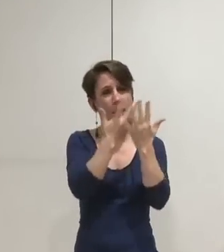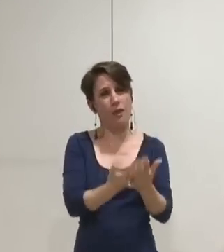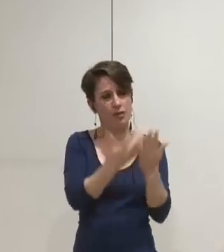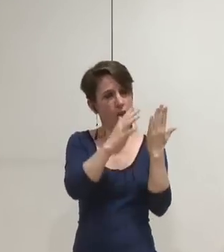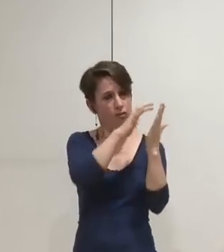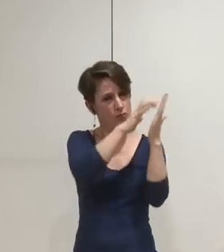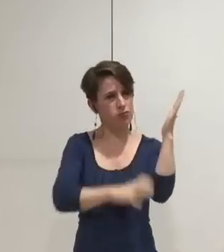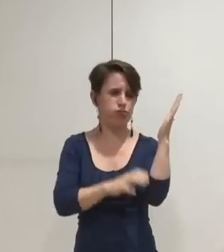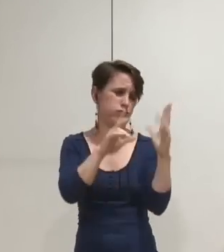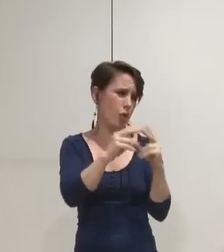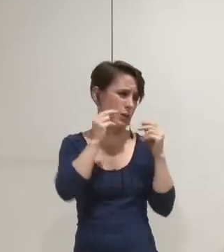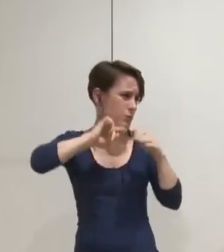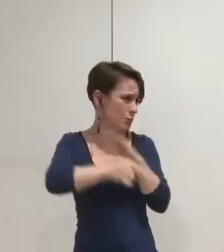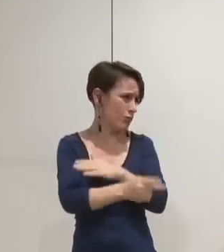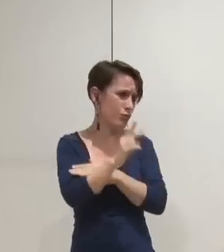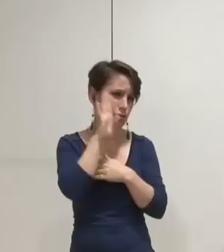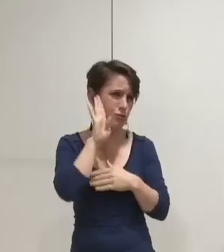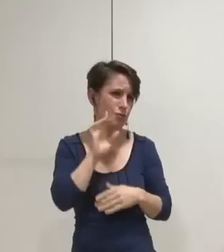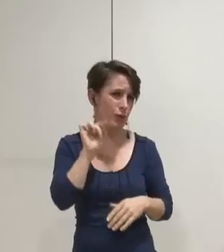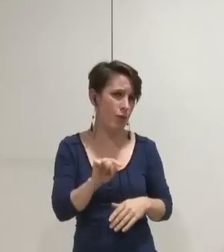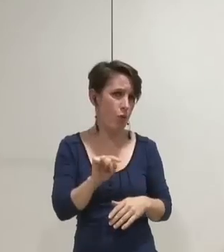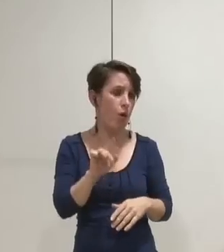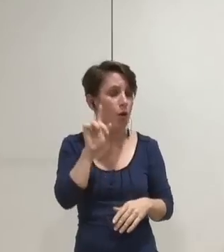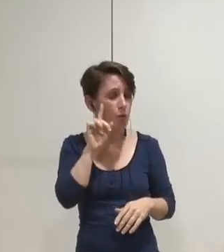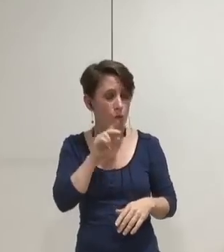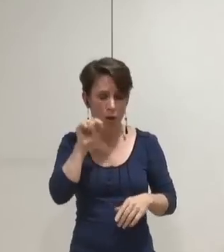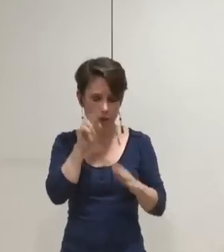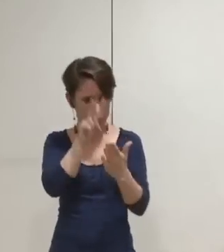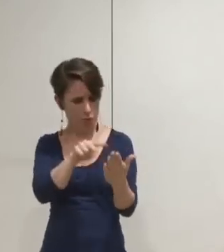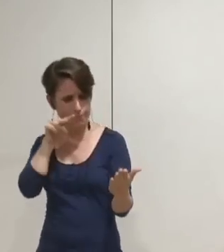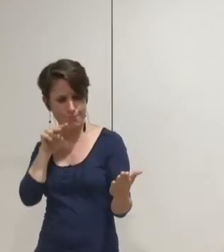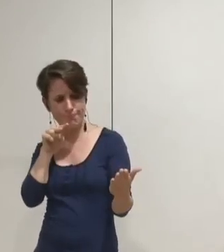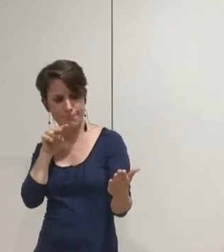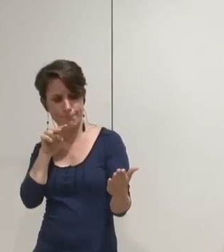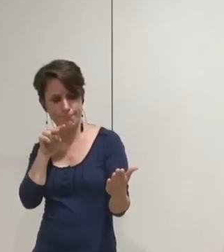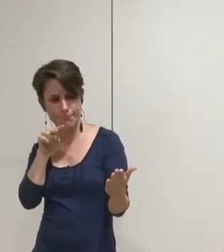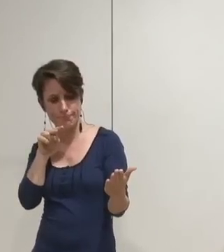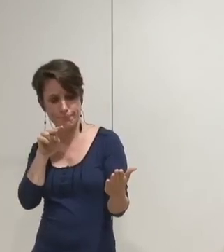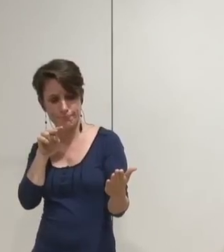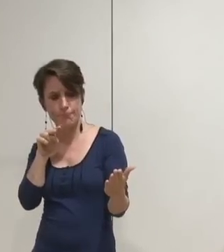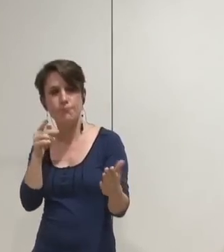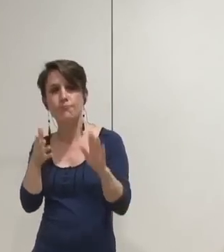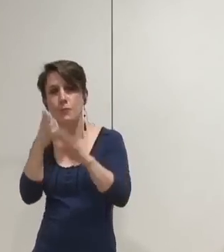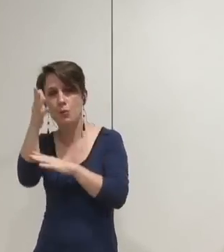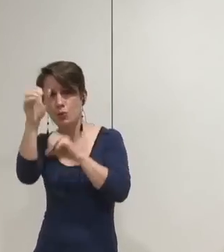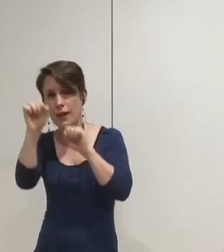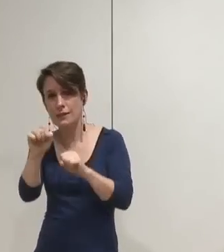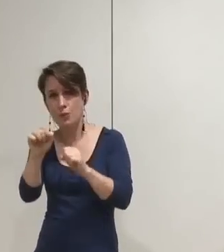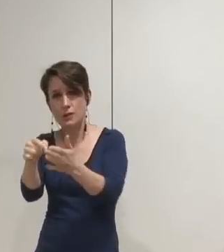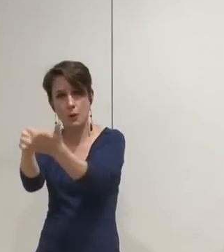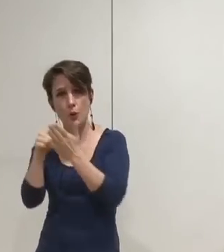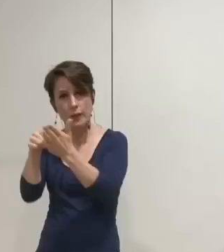et effectivement d'envisager de regarder si oui ou non la redevance peut-être négative parce